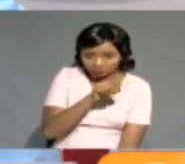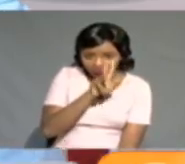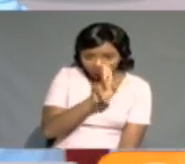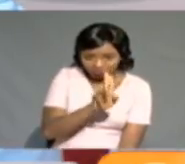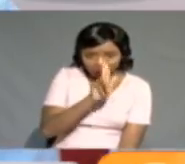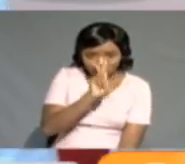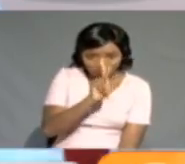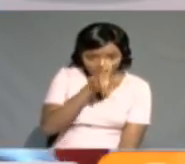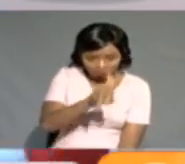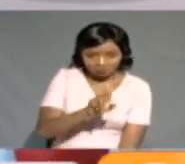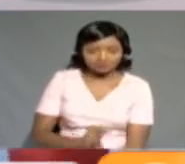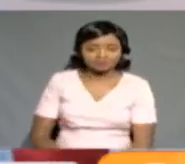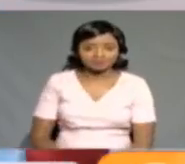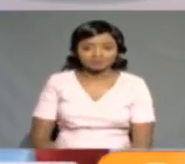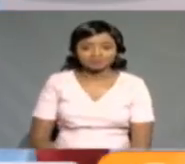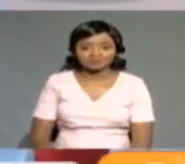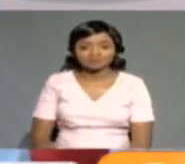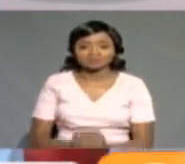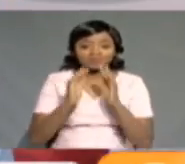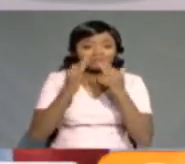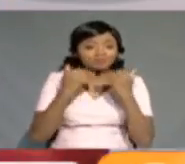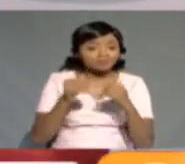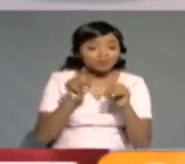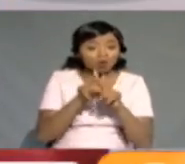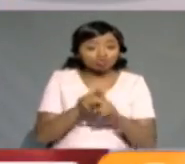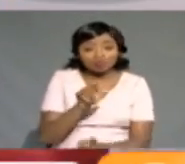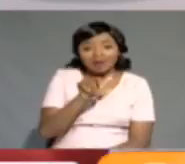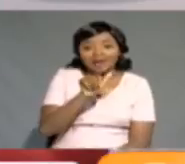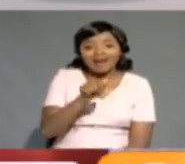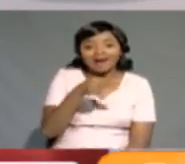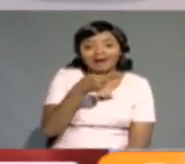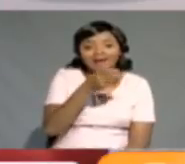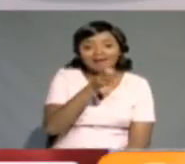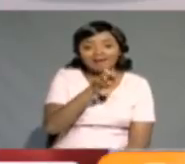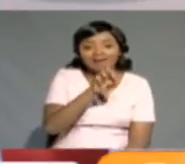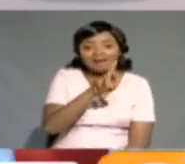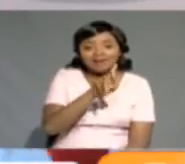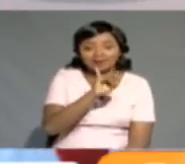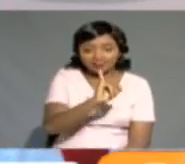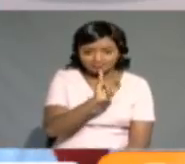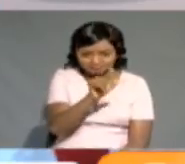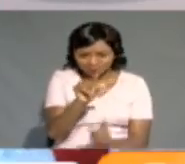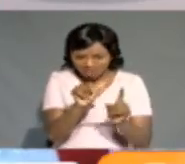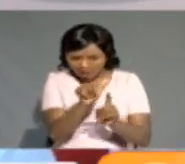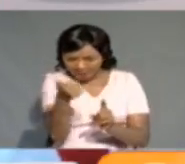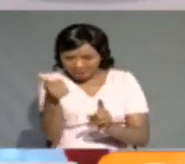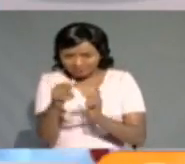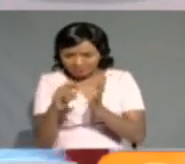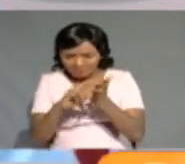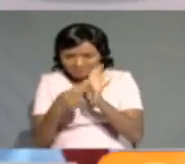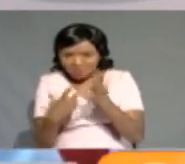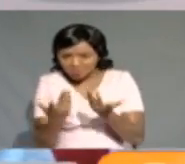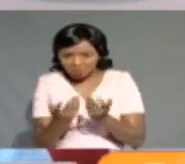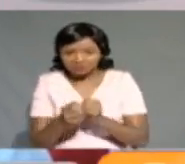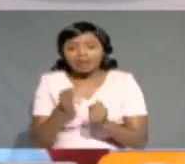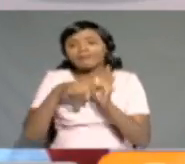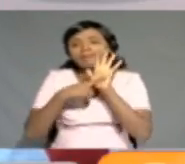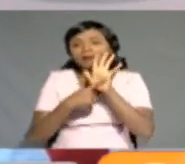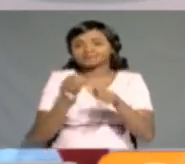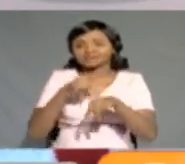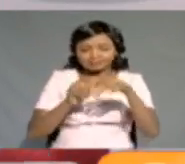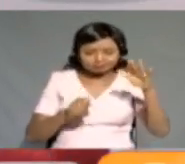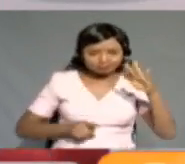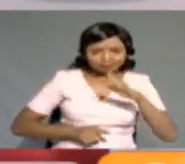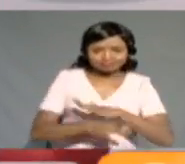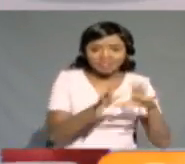kufanya kazi yake. Aheri pia ina maana zingine mbili. Kwanza kabisa, ukienda sokoni, wakati mwingine unapata